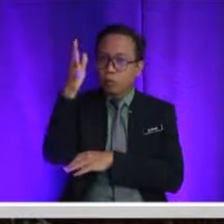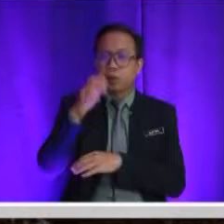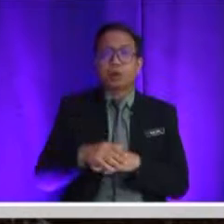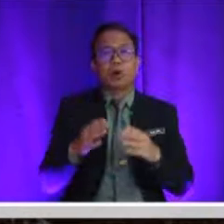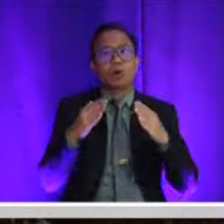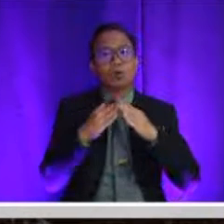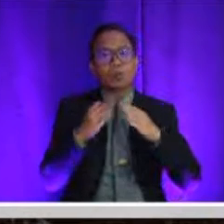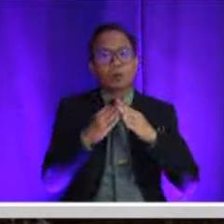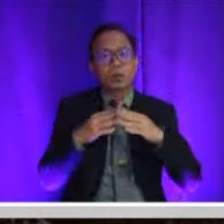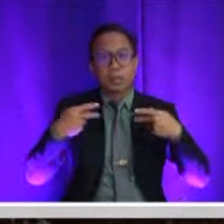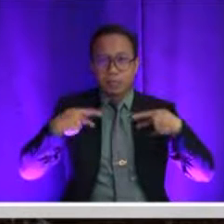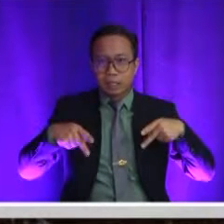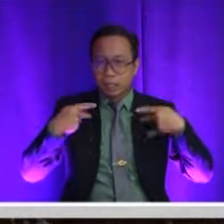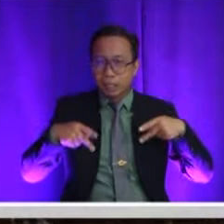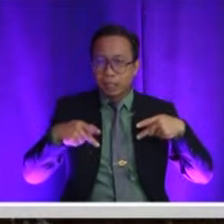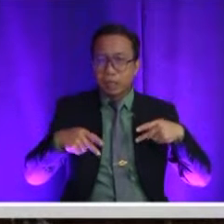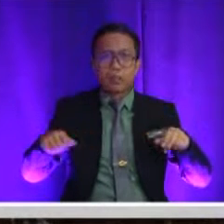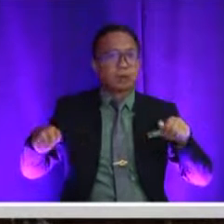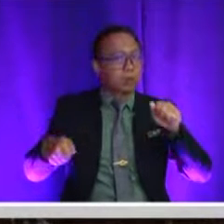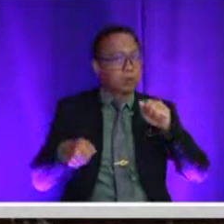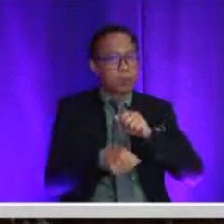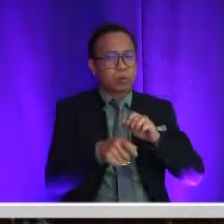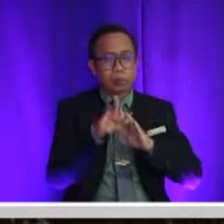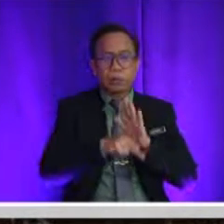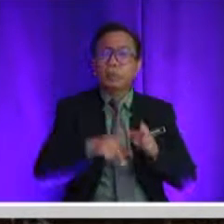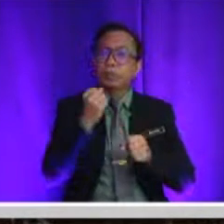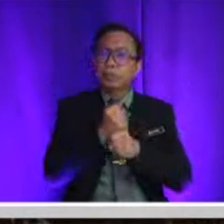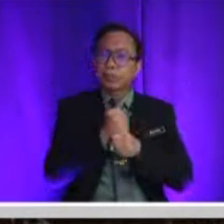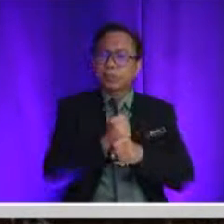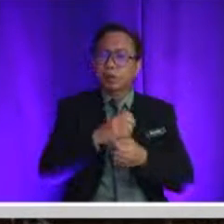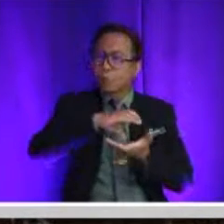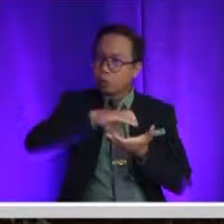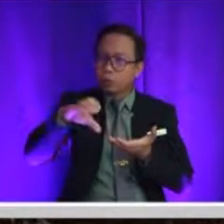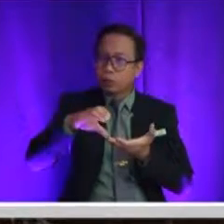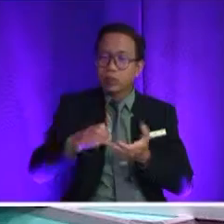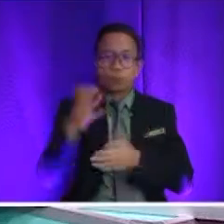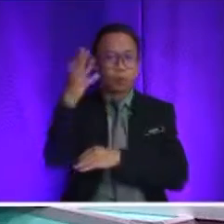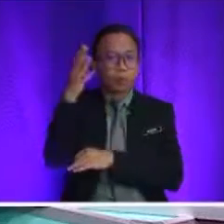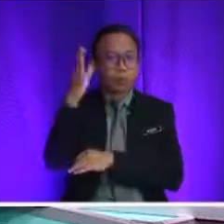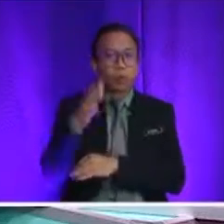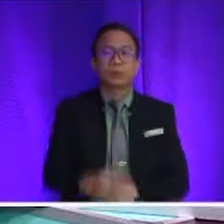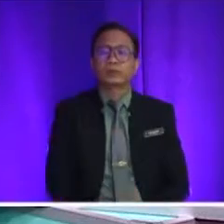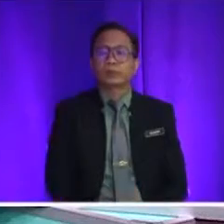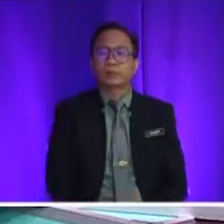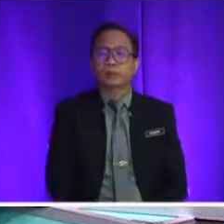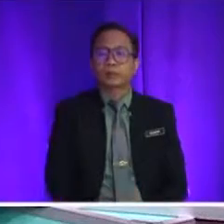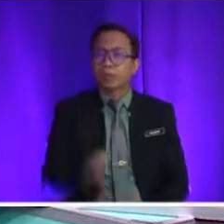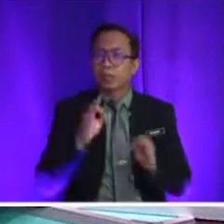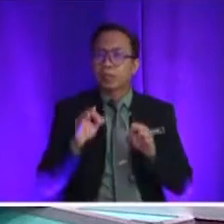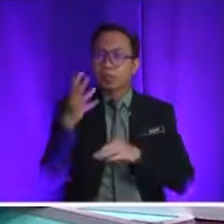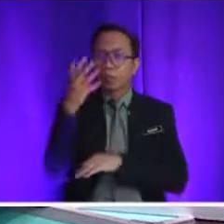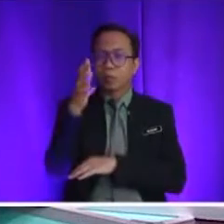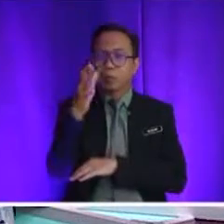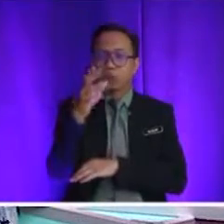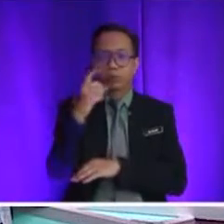kongsi kedai sekolah dan membunuh pekerja perusakan pupuk getah nih maknanya 10 Kalau hukum ketat